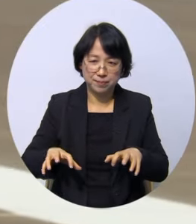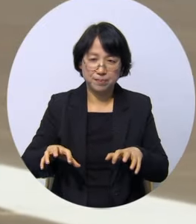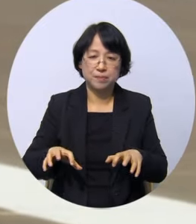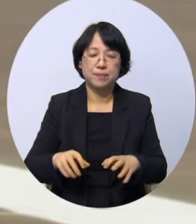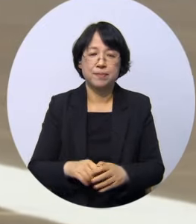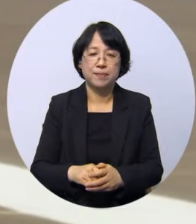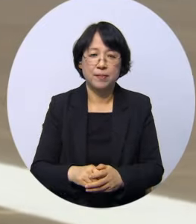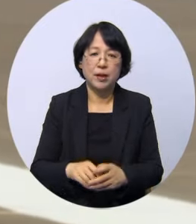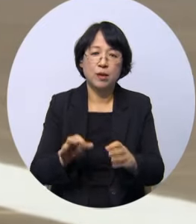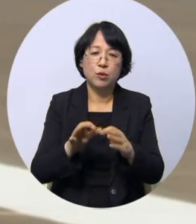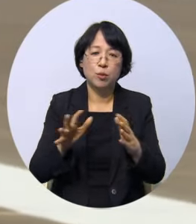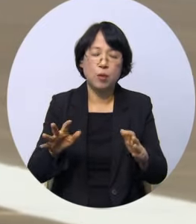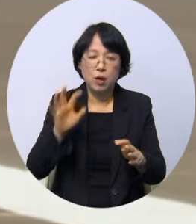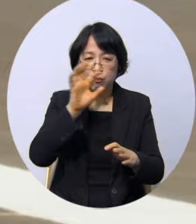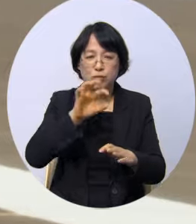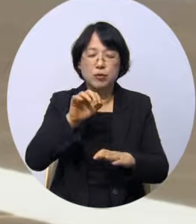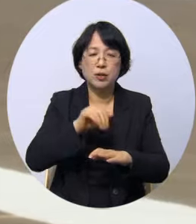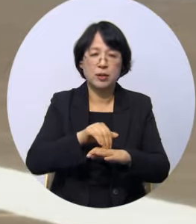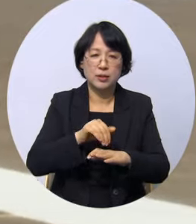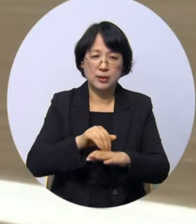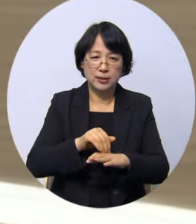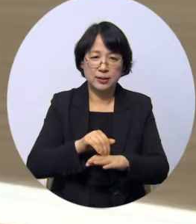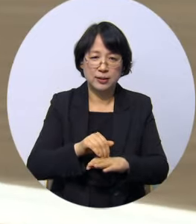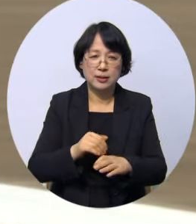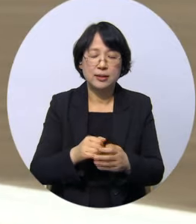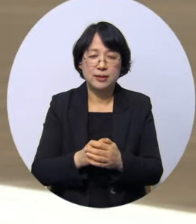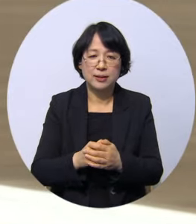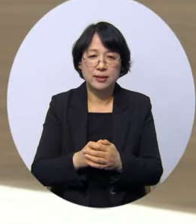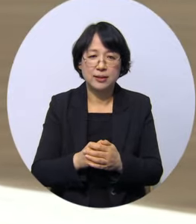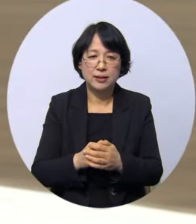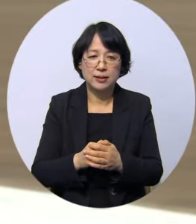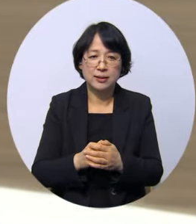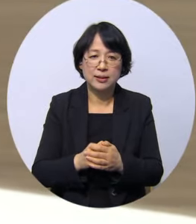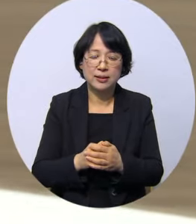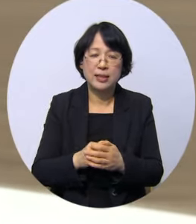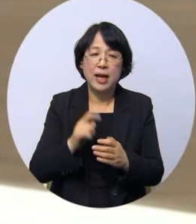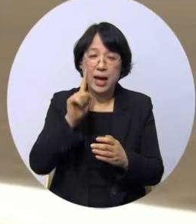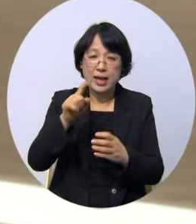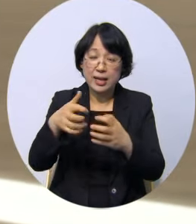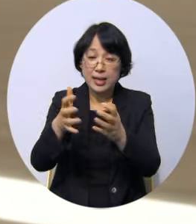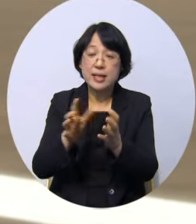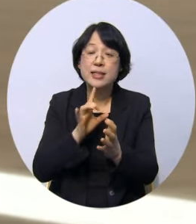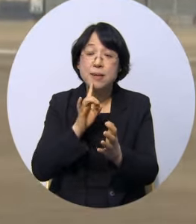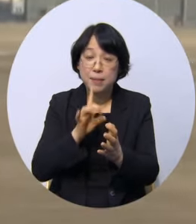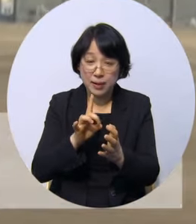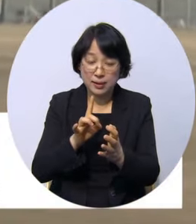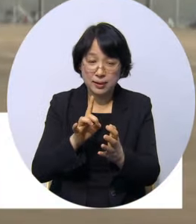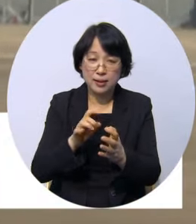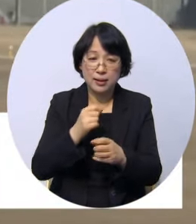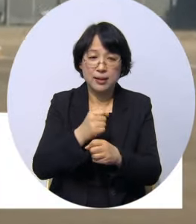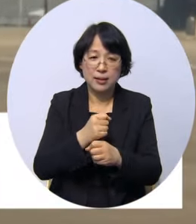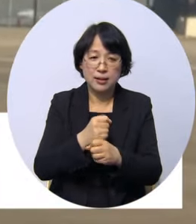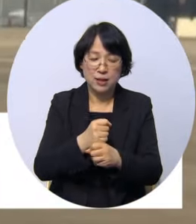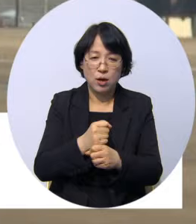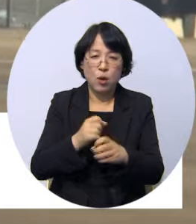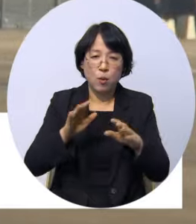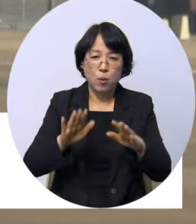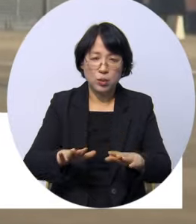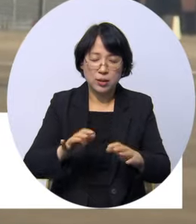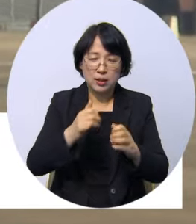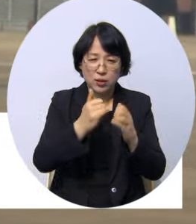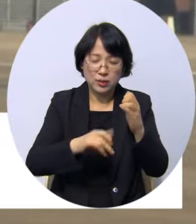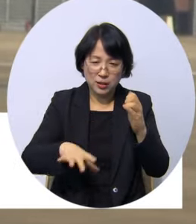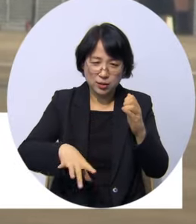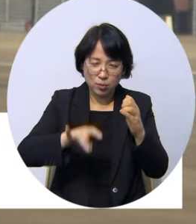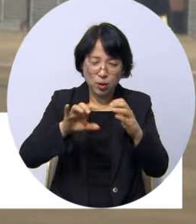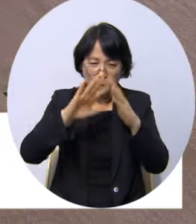그동안 훈련은 단일 비행단의 전력으로 실시됐는데 올해에는 처음으로 대한민국공 보유중인 모든 기종의